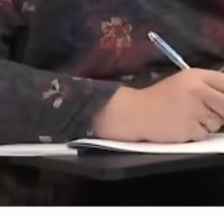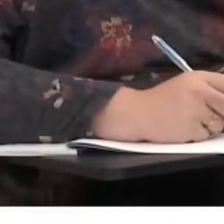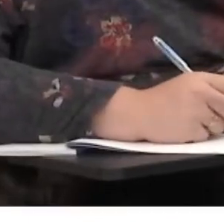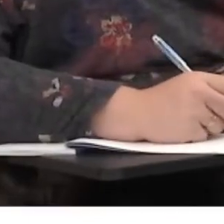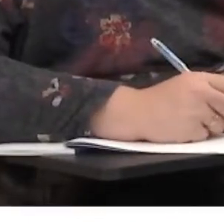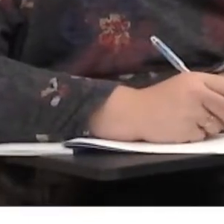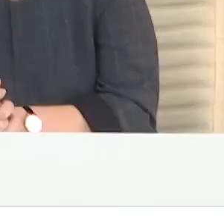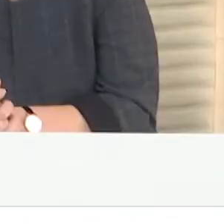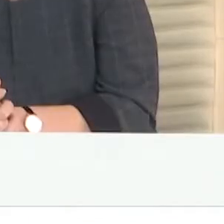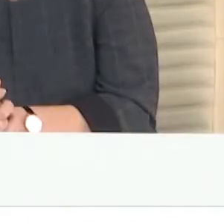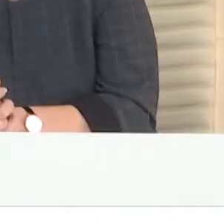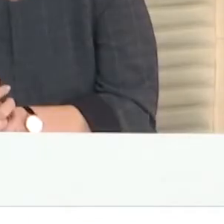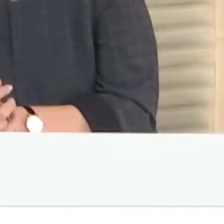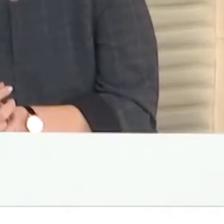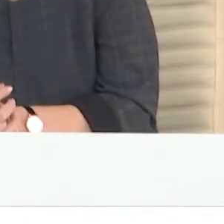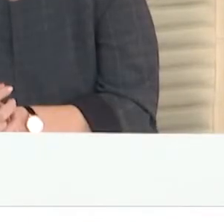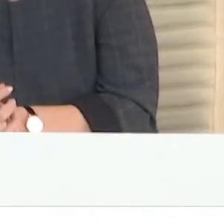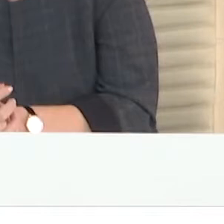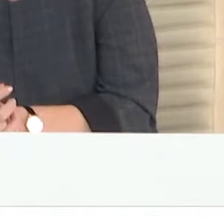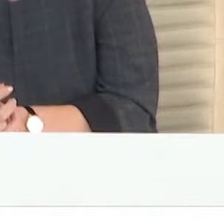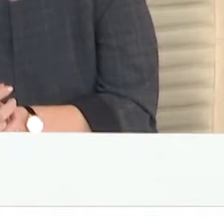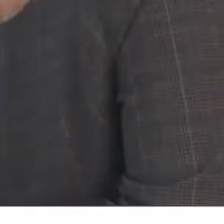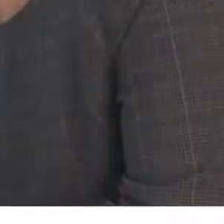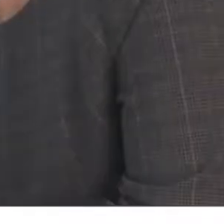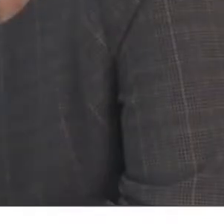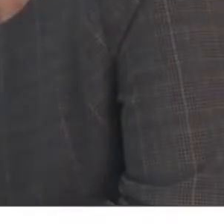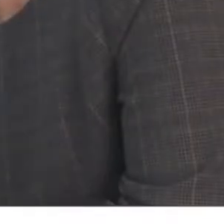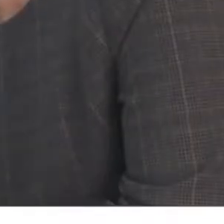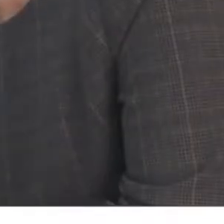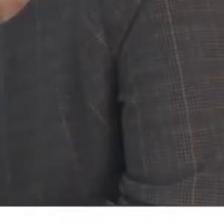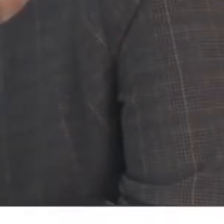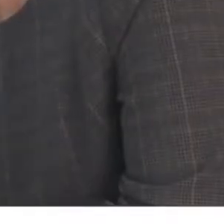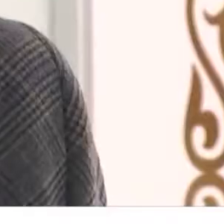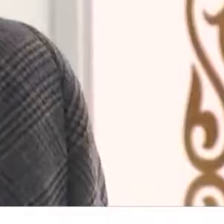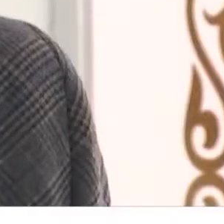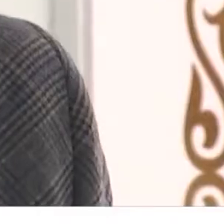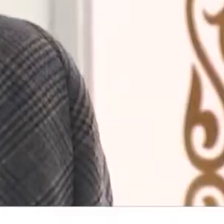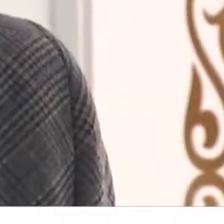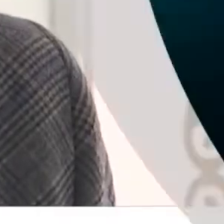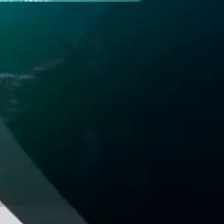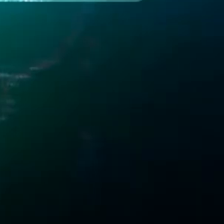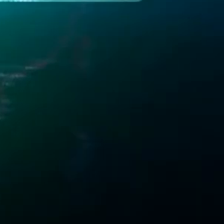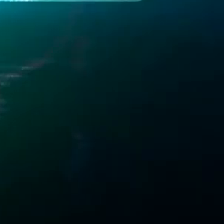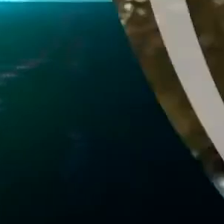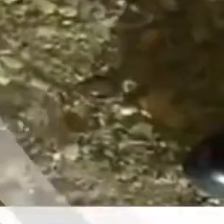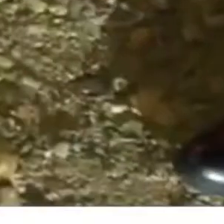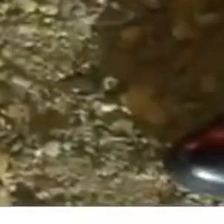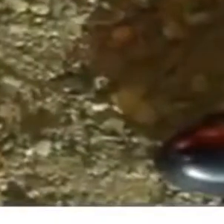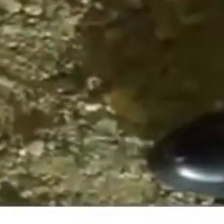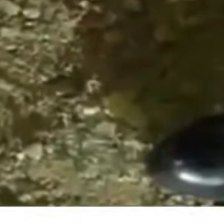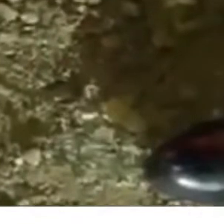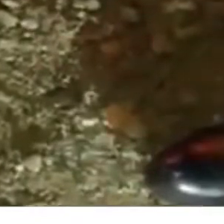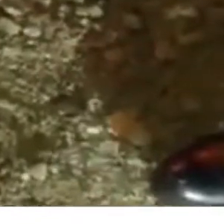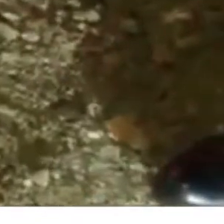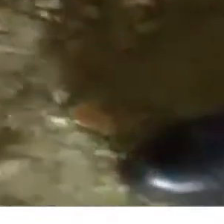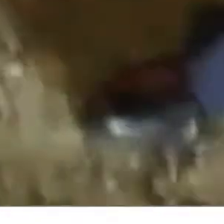деген күдікпен 5 бала жатыр. Әзірге тест қорытындысы шыққан жоқ. Бұл туралы сәлден кейін мен Айсауле Сезбек толығырақ баяндаймын. Ақмола